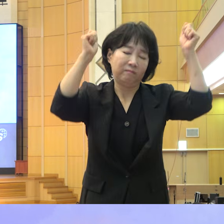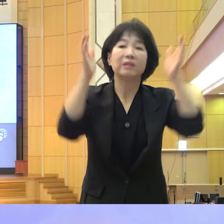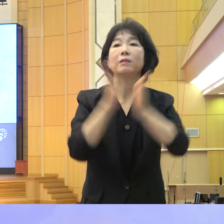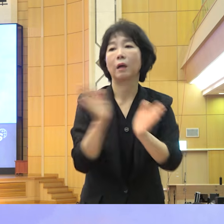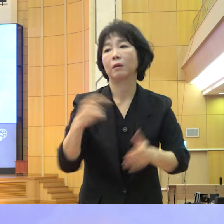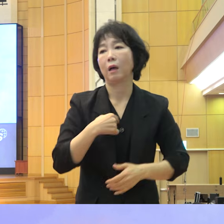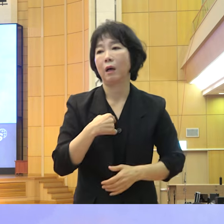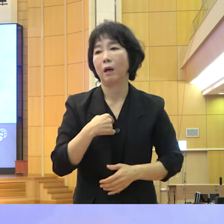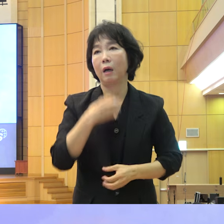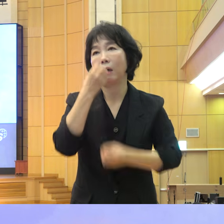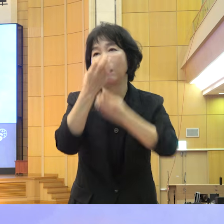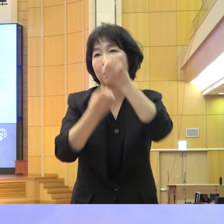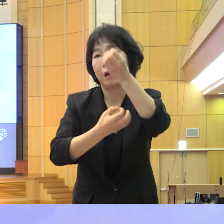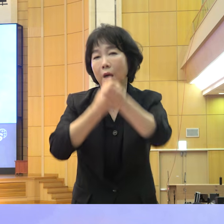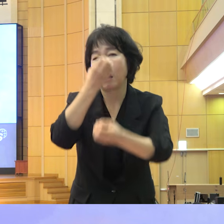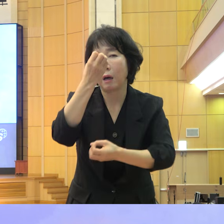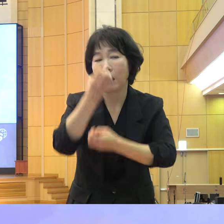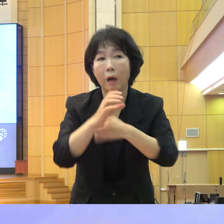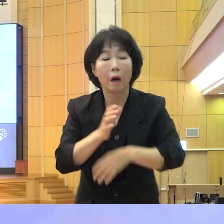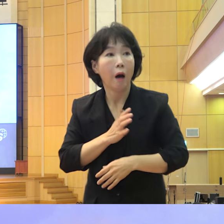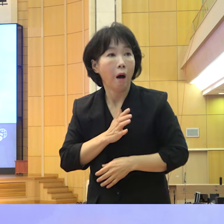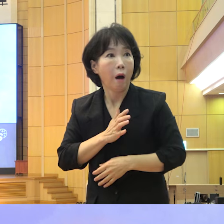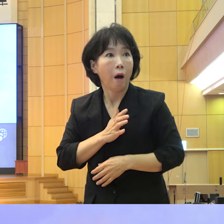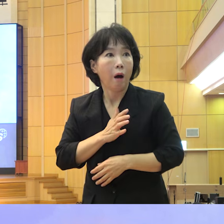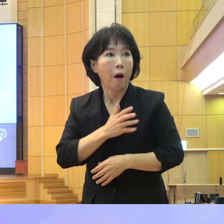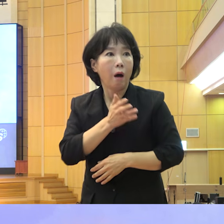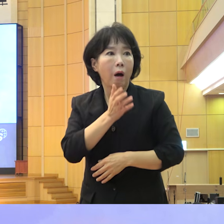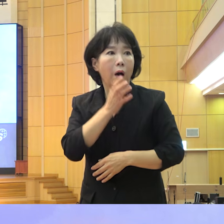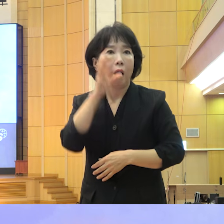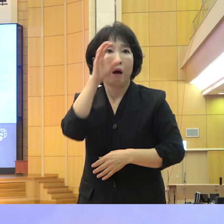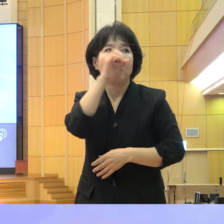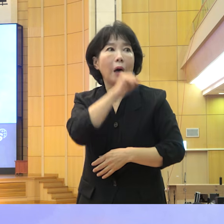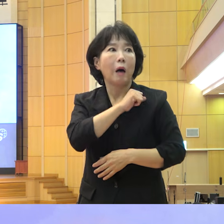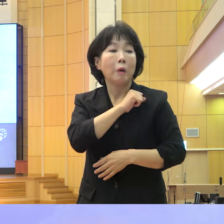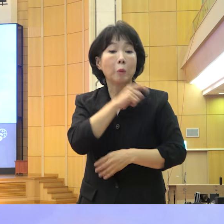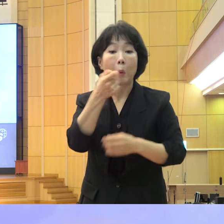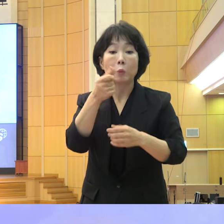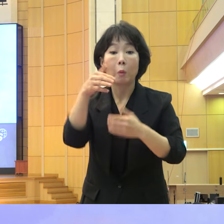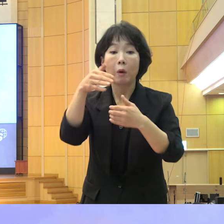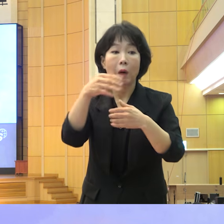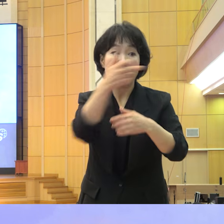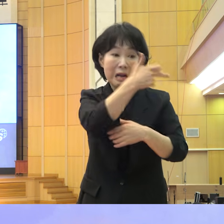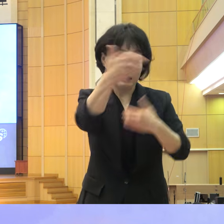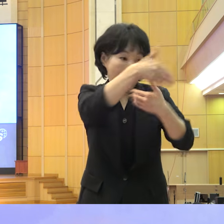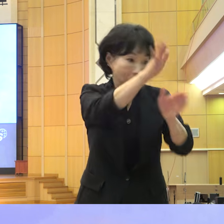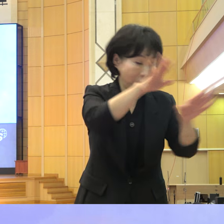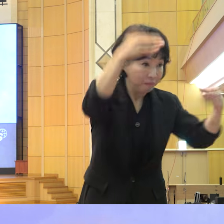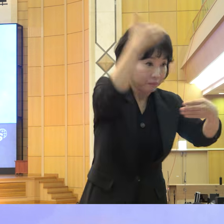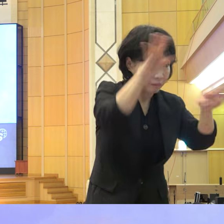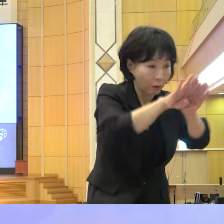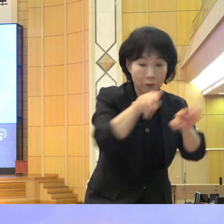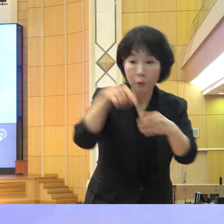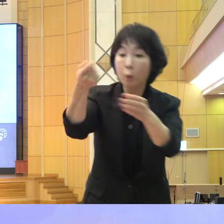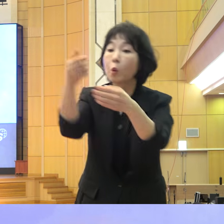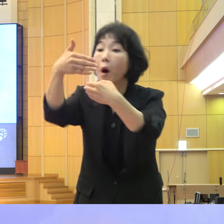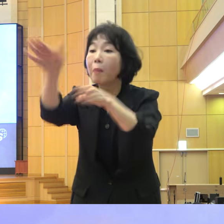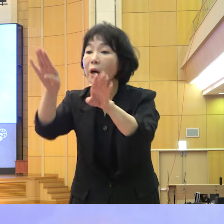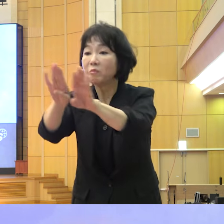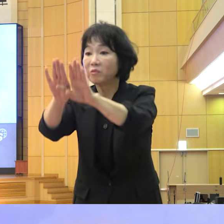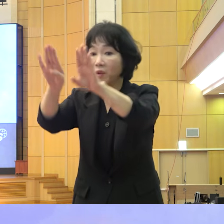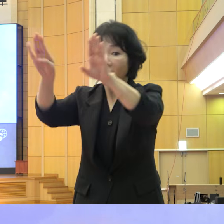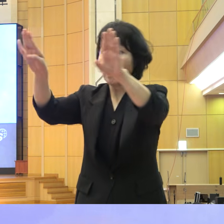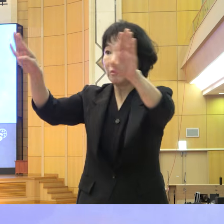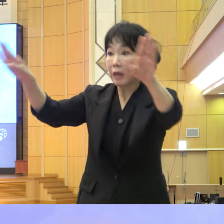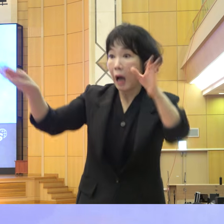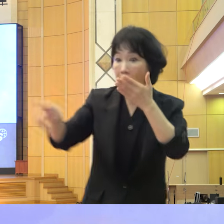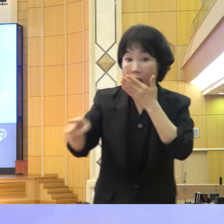그러면서 이쪽에 방 하나가 또 있는데 방 하나 안방 있고 마루 있고 건너방 문을 탁 열어서